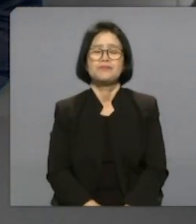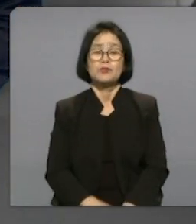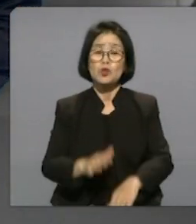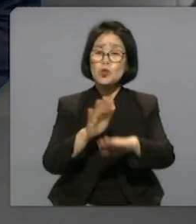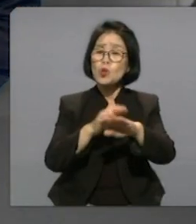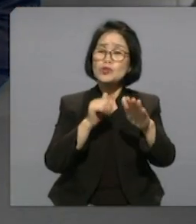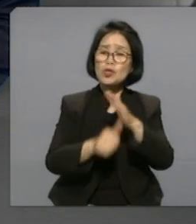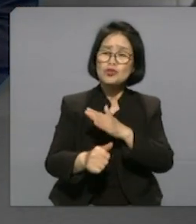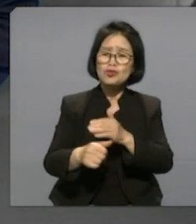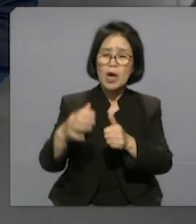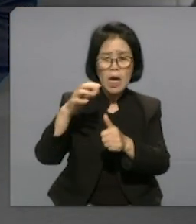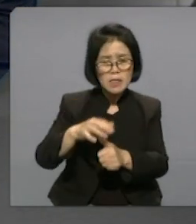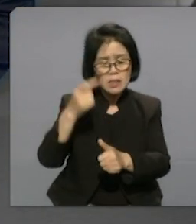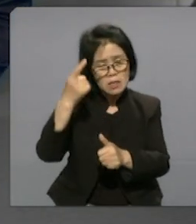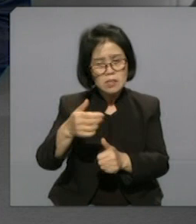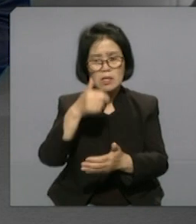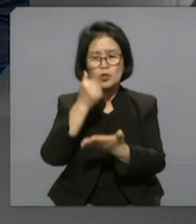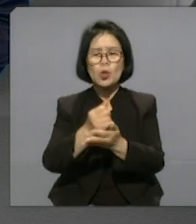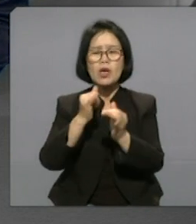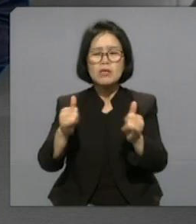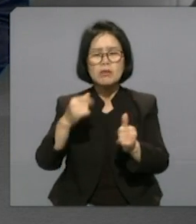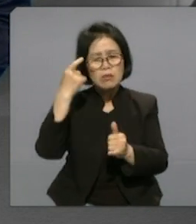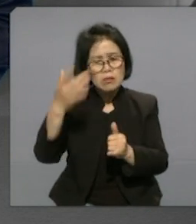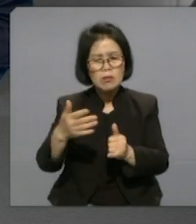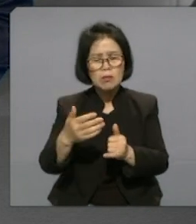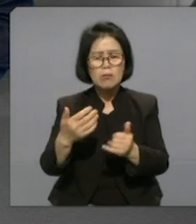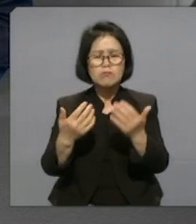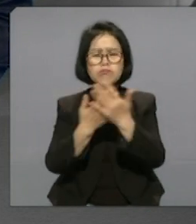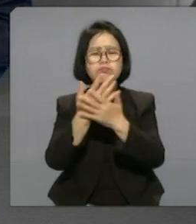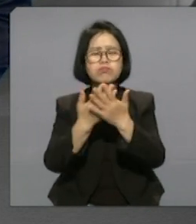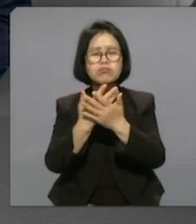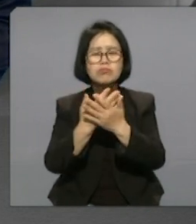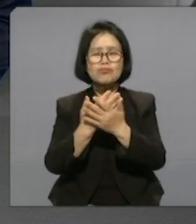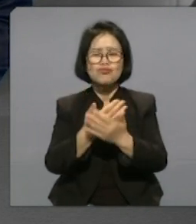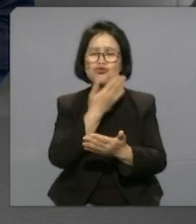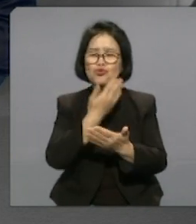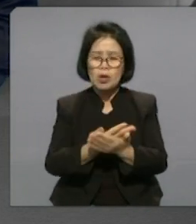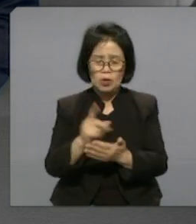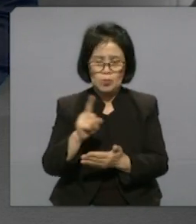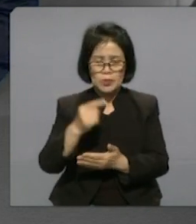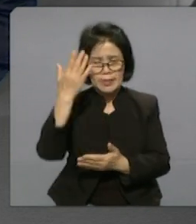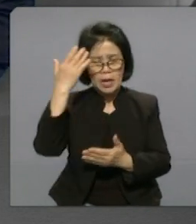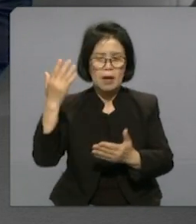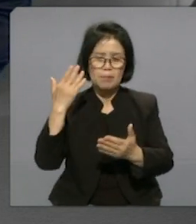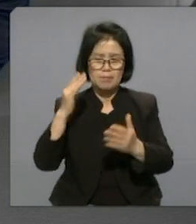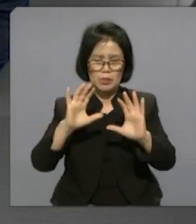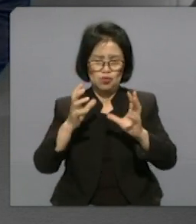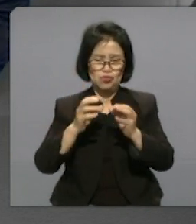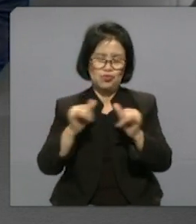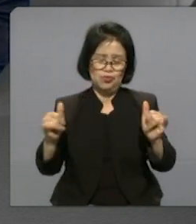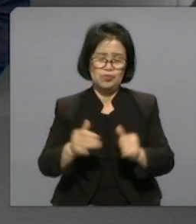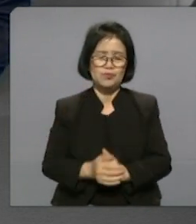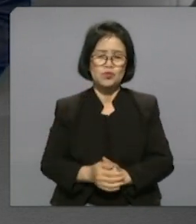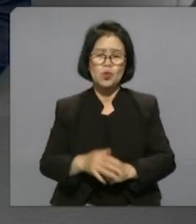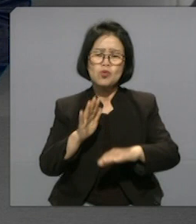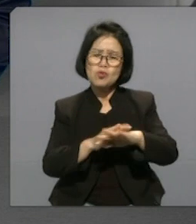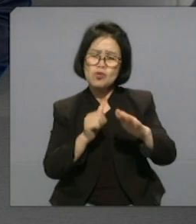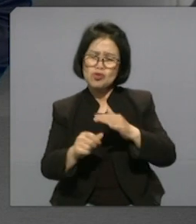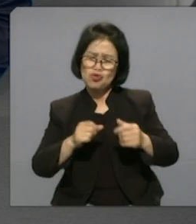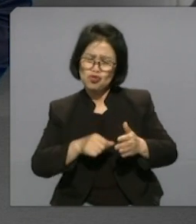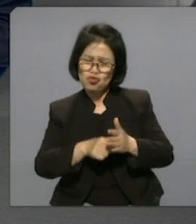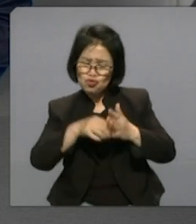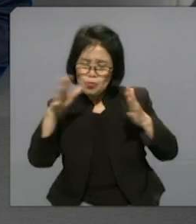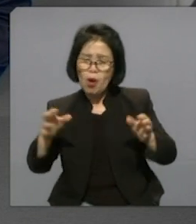손준호 선수가 인질인지 죄인인지 단언할 수 없지만 분명한 건 대한민국 국민이라는 사실. 또 손 선수 같은 유명인도